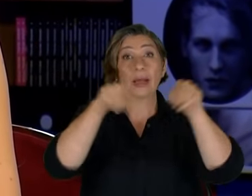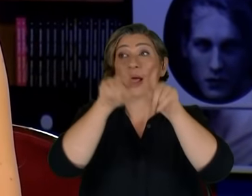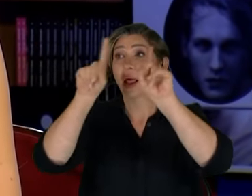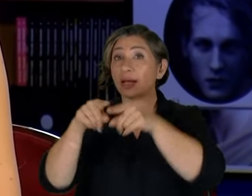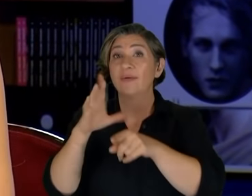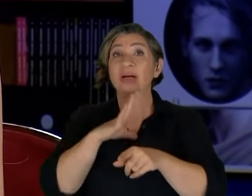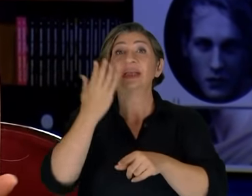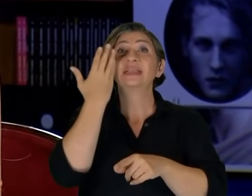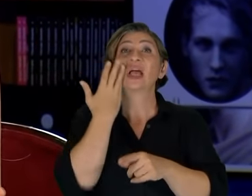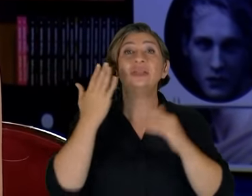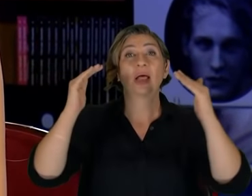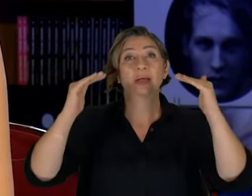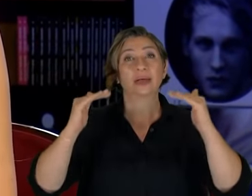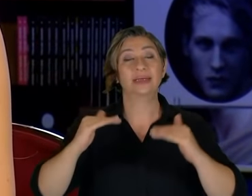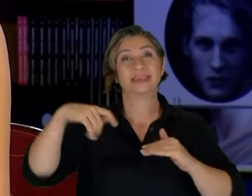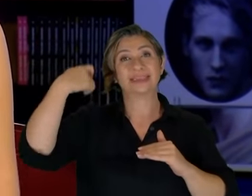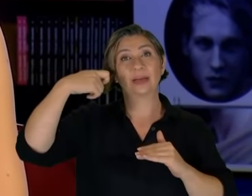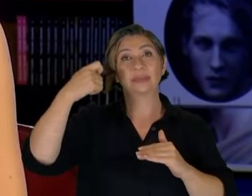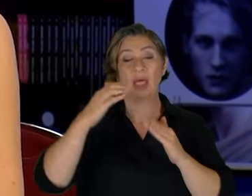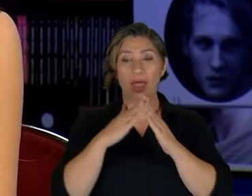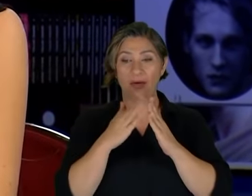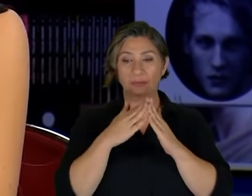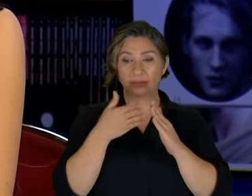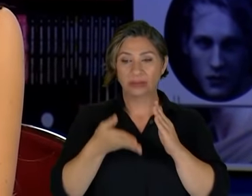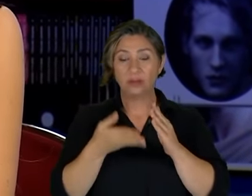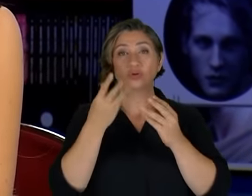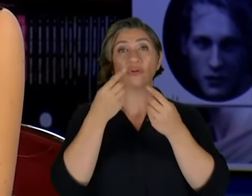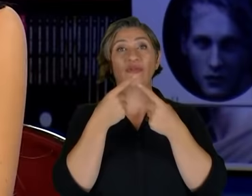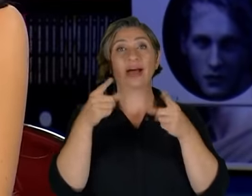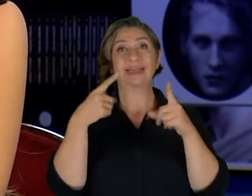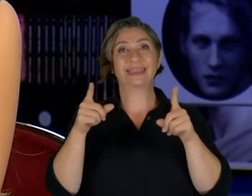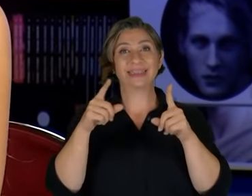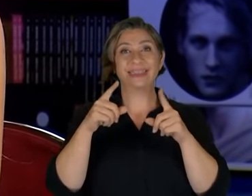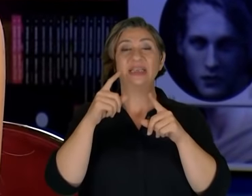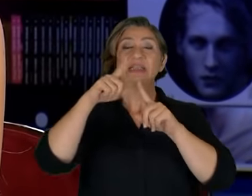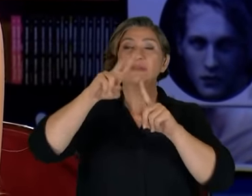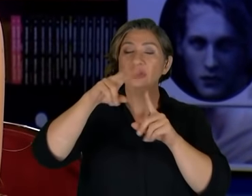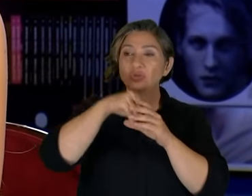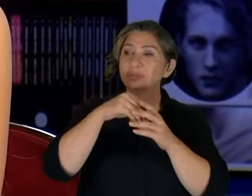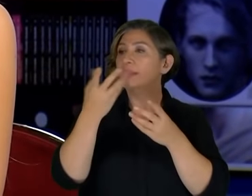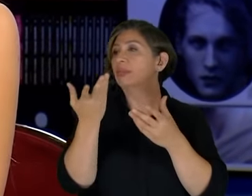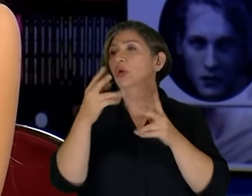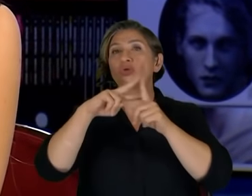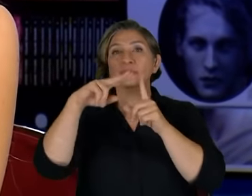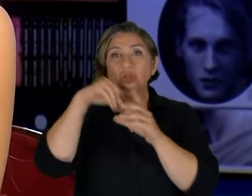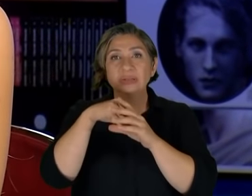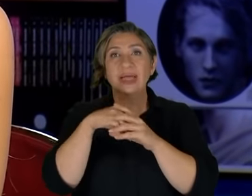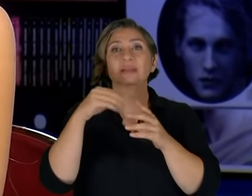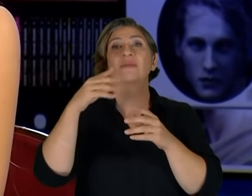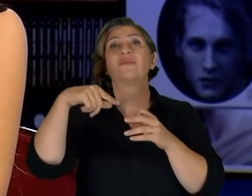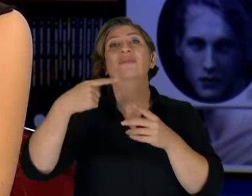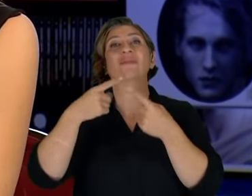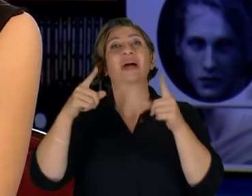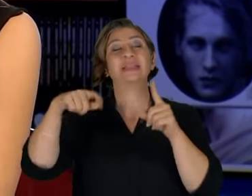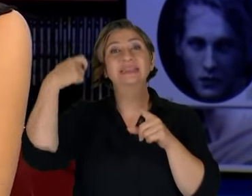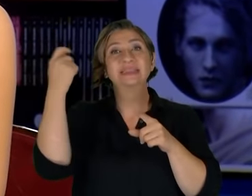seyirciler azaldı diye düşünüyorum sinemada. Yani evlerimizde çok farklı mecralardan farklı şeyler izliyoruz. Çok fazla